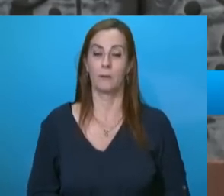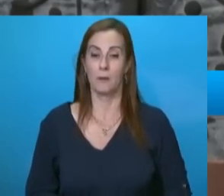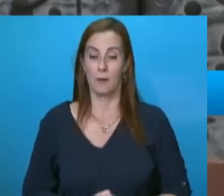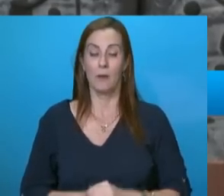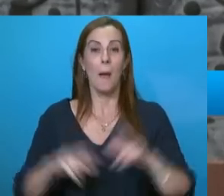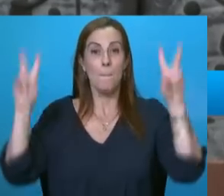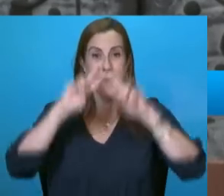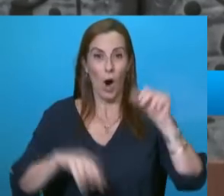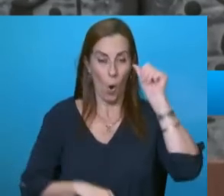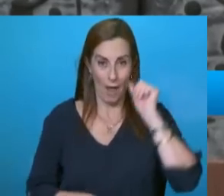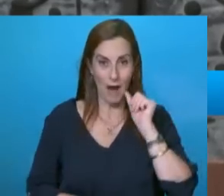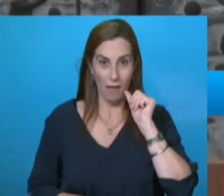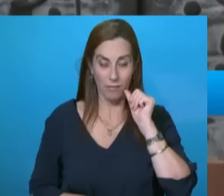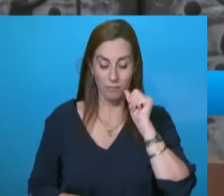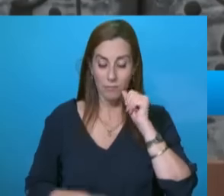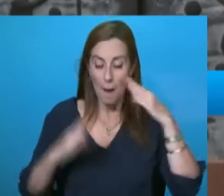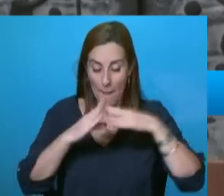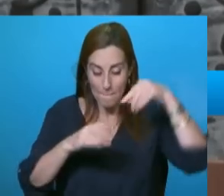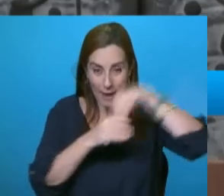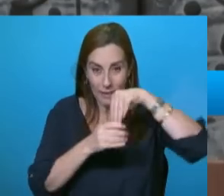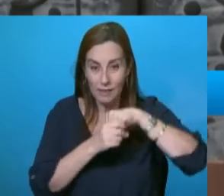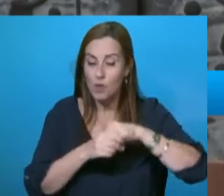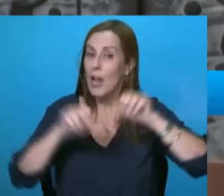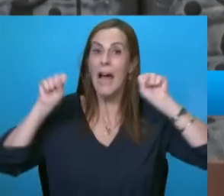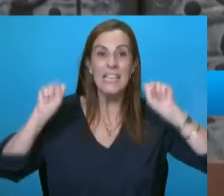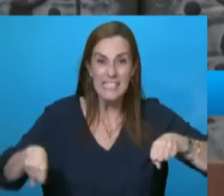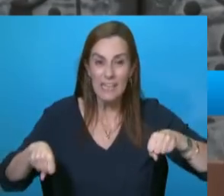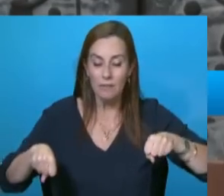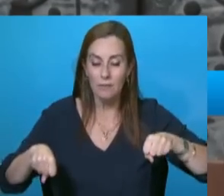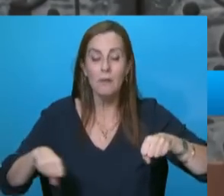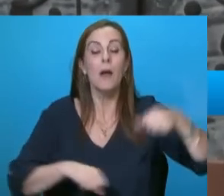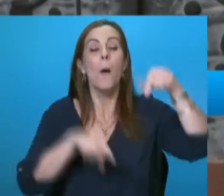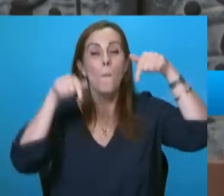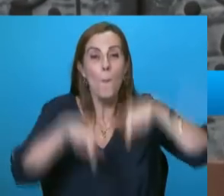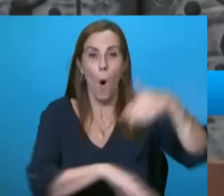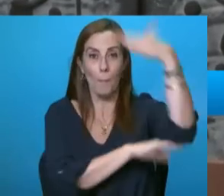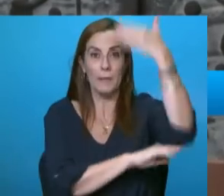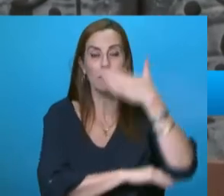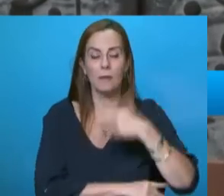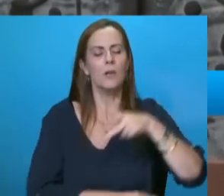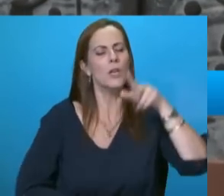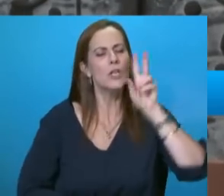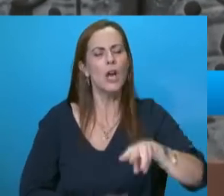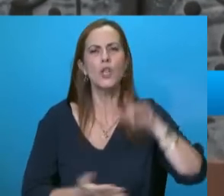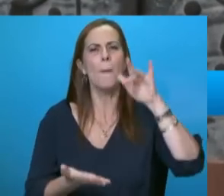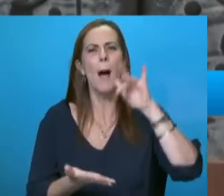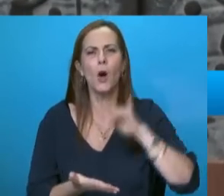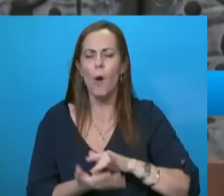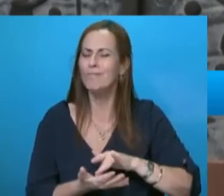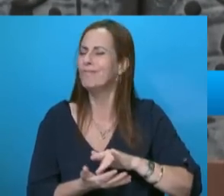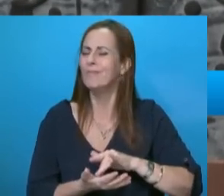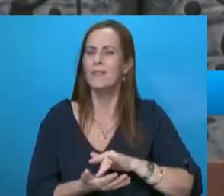של כחול לבן, בבית הזה של נשיאי ישראל, במדינת ישראל, יש מקום